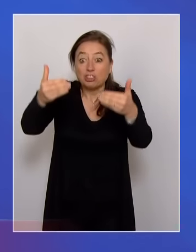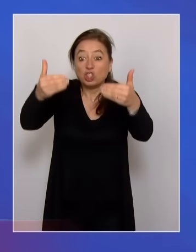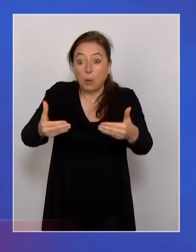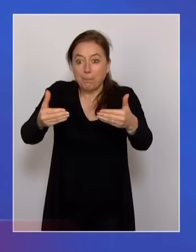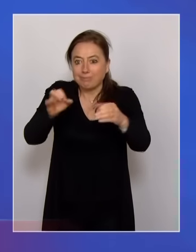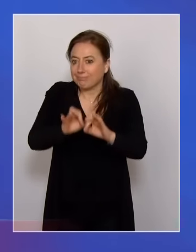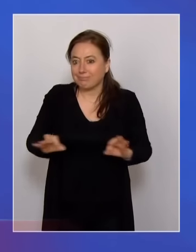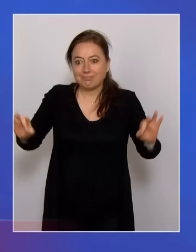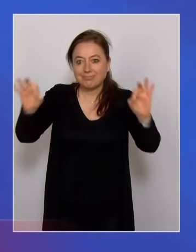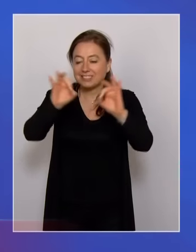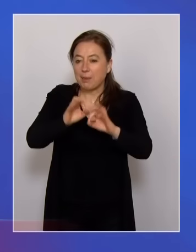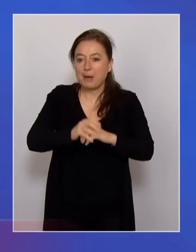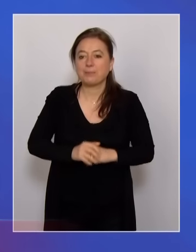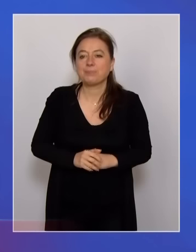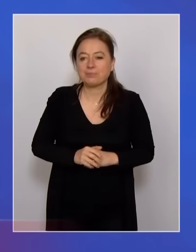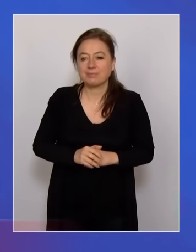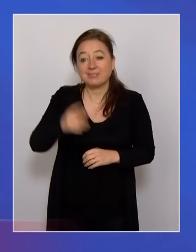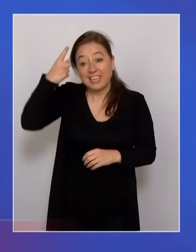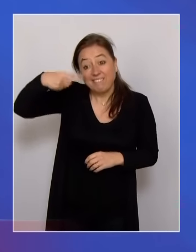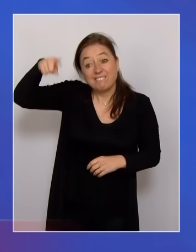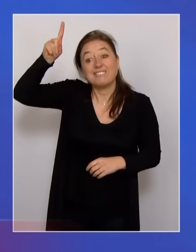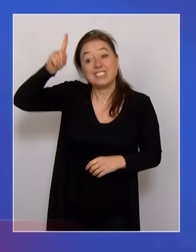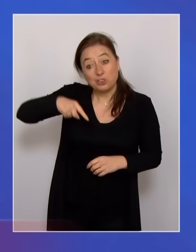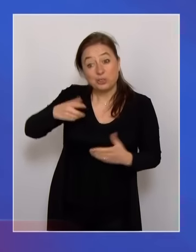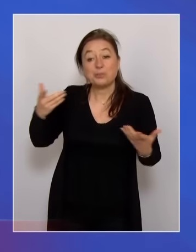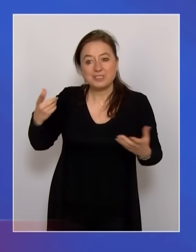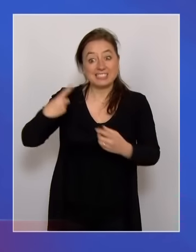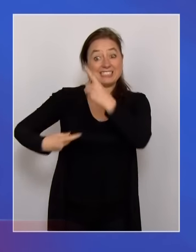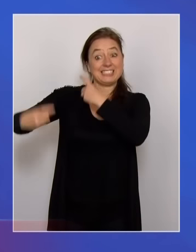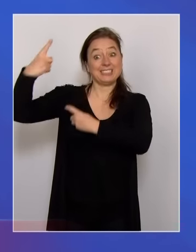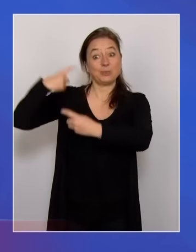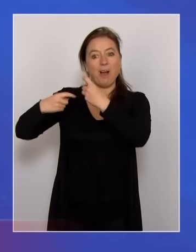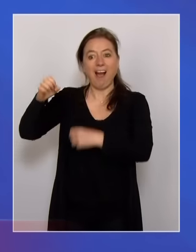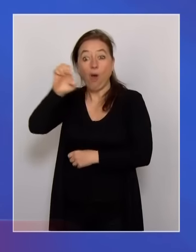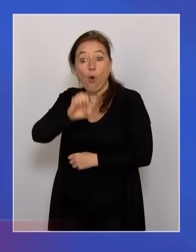d'un point de vue philosophique civilisationnel c'est vrai n'oublions jamais